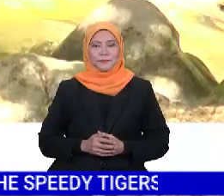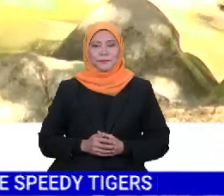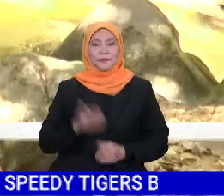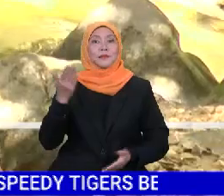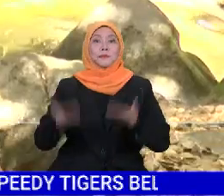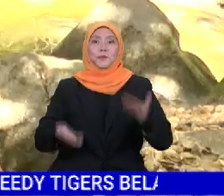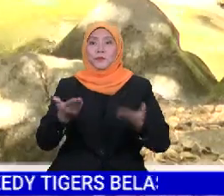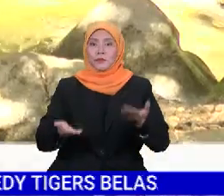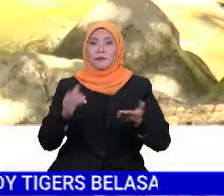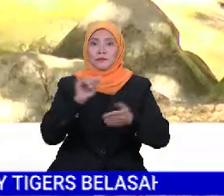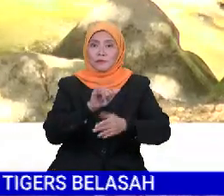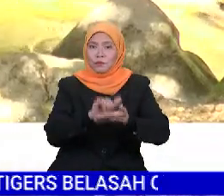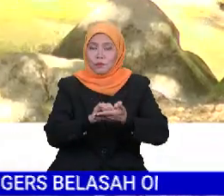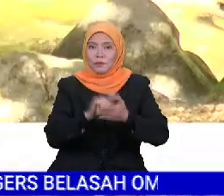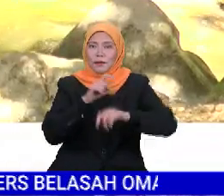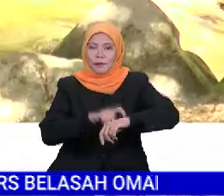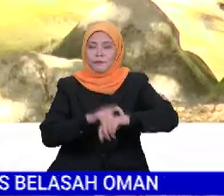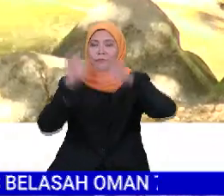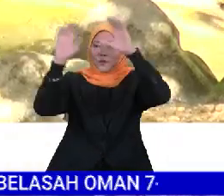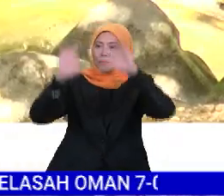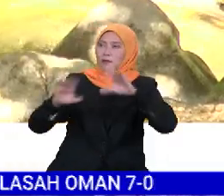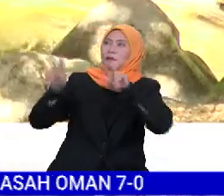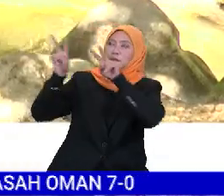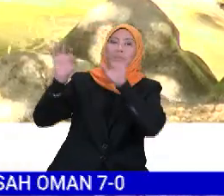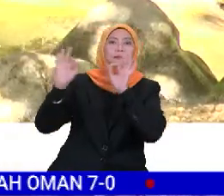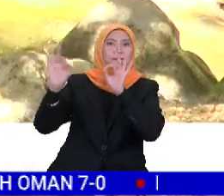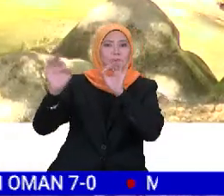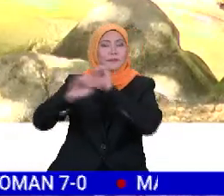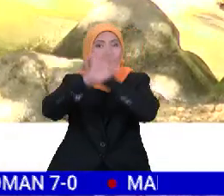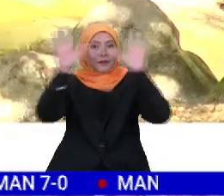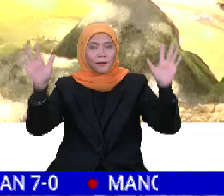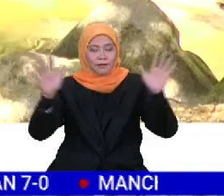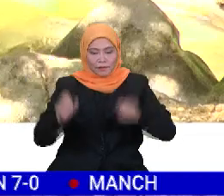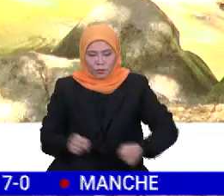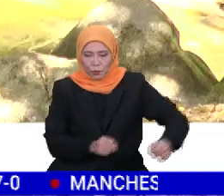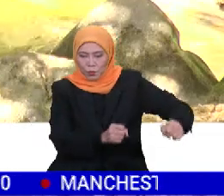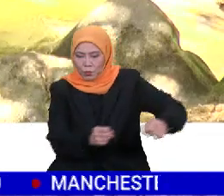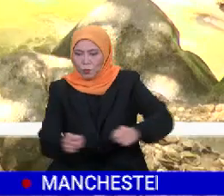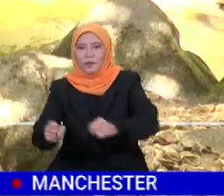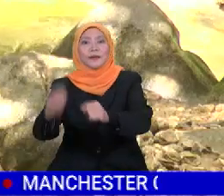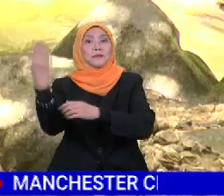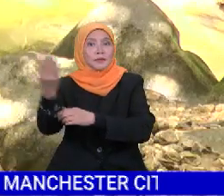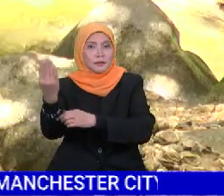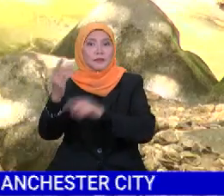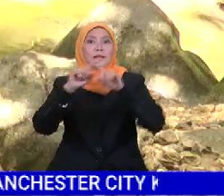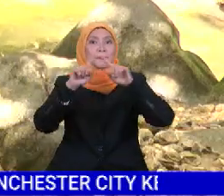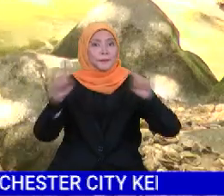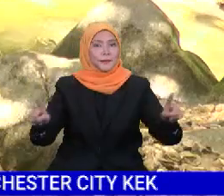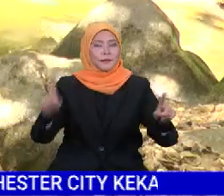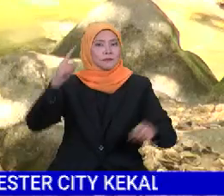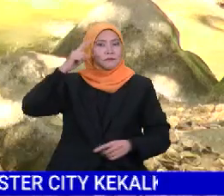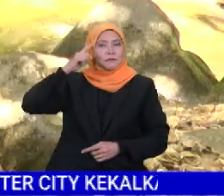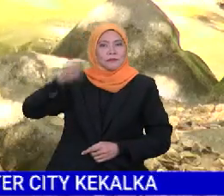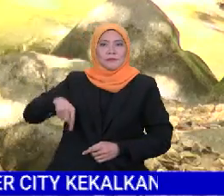Mungkin pada waktu itu anda melihat cuaca dalam keadaan baik, cerah dan aliran sungai juga pada kadar yang biasa. Namun, siapa